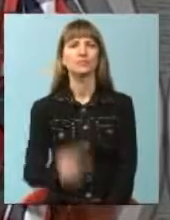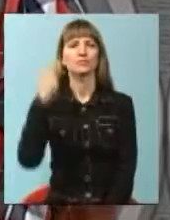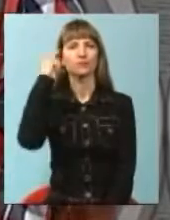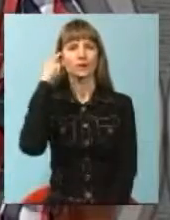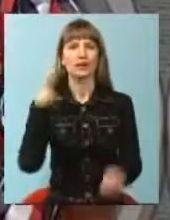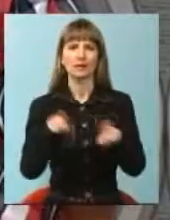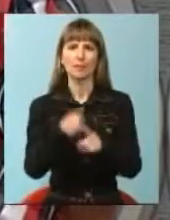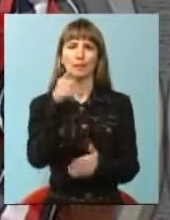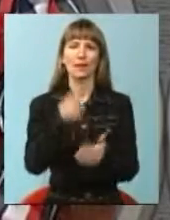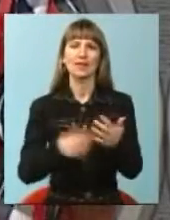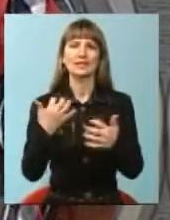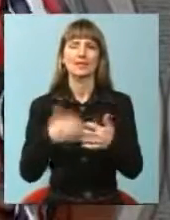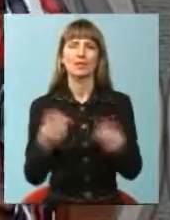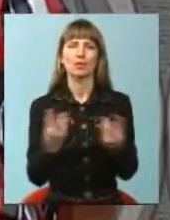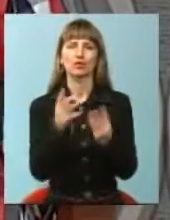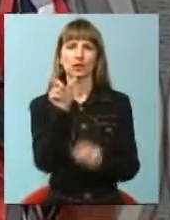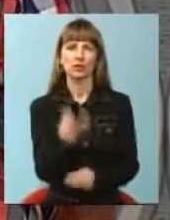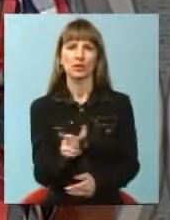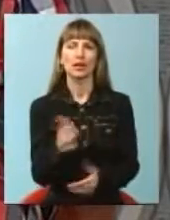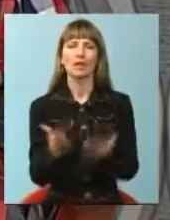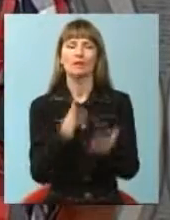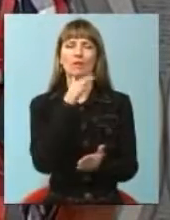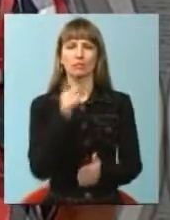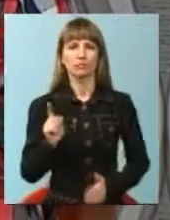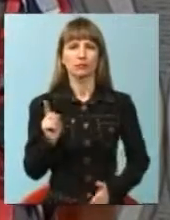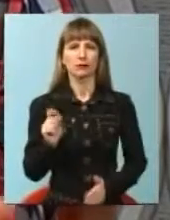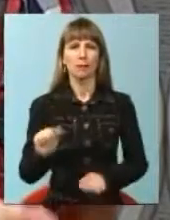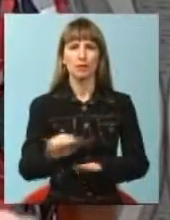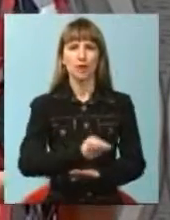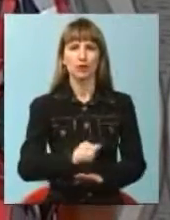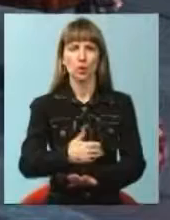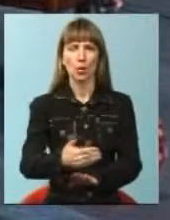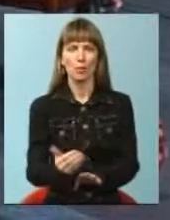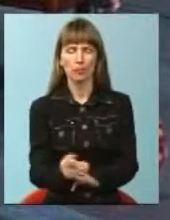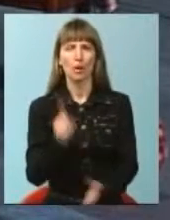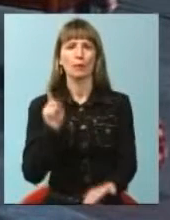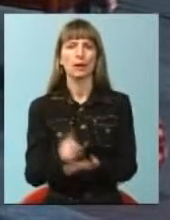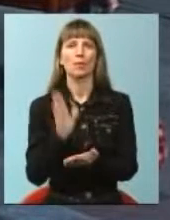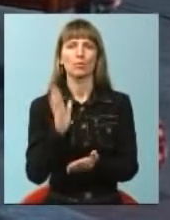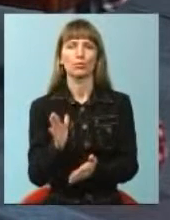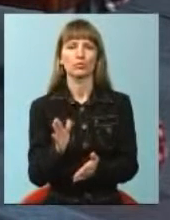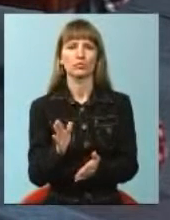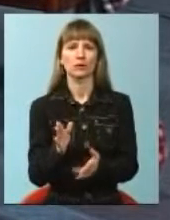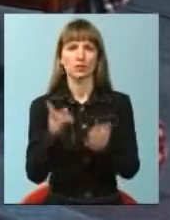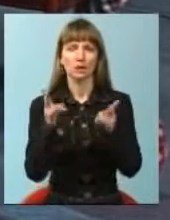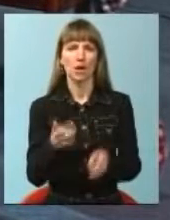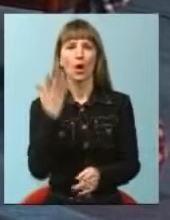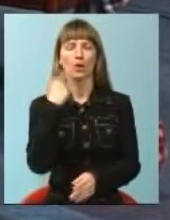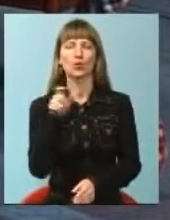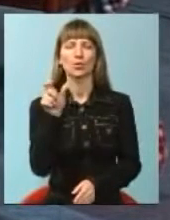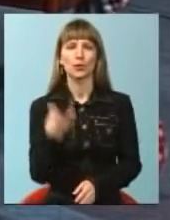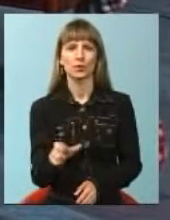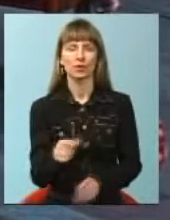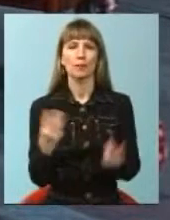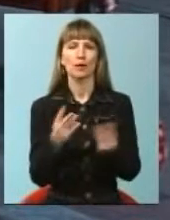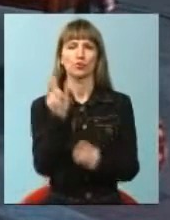Таке повір'я серед пожежників, власне, що якщо під час чергування почистити чоботи, то обов'язково трапиться лихо. Тобто, коли людина, а цей же